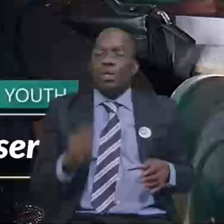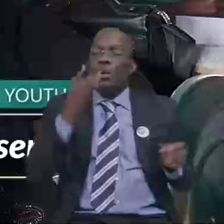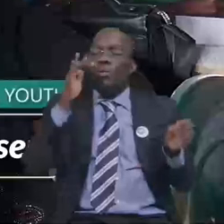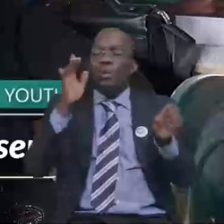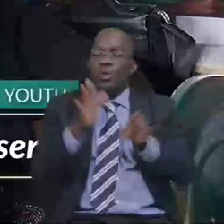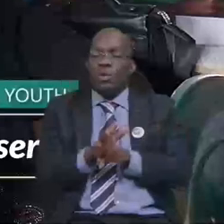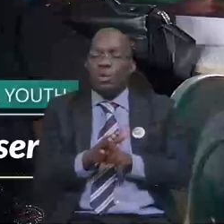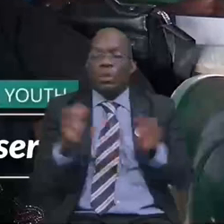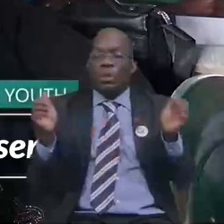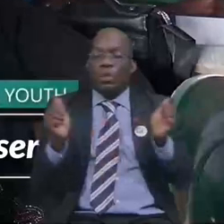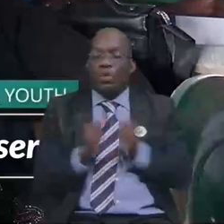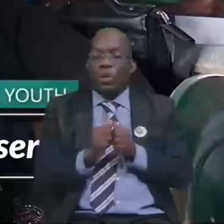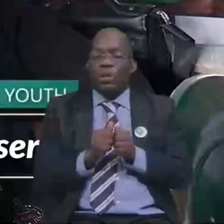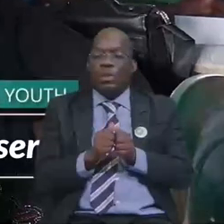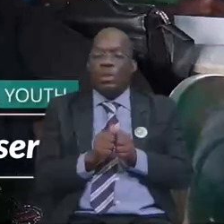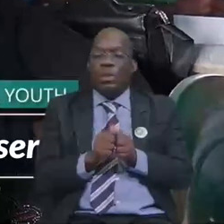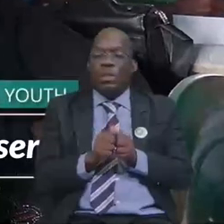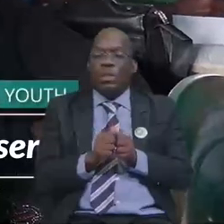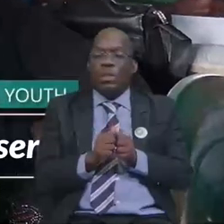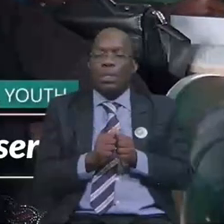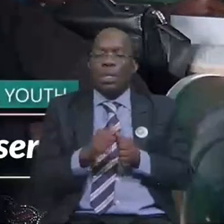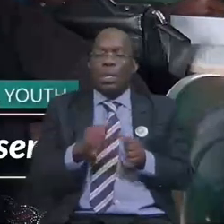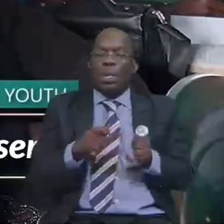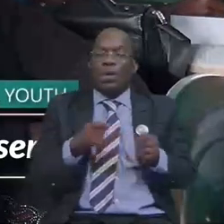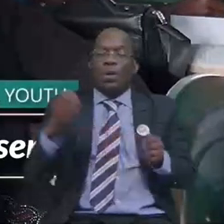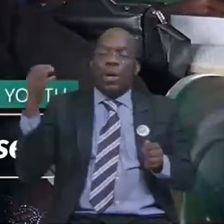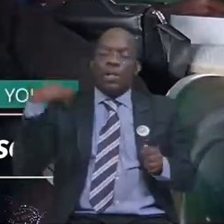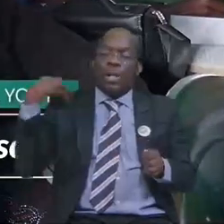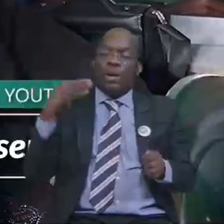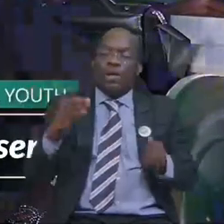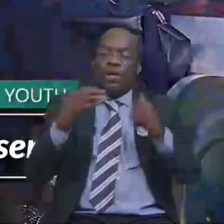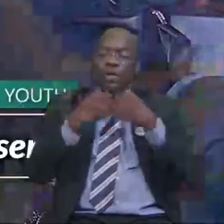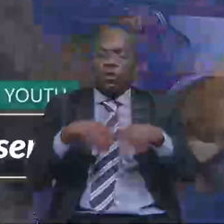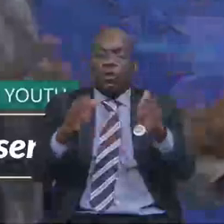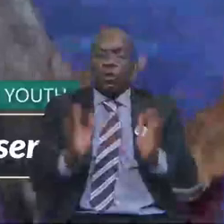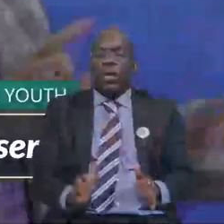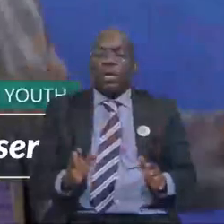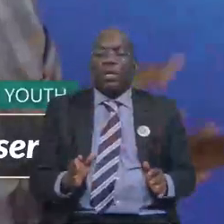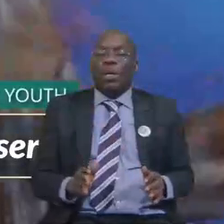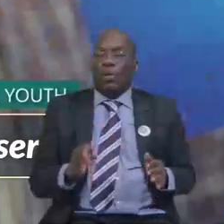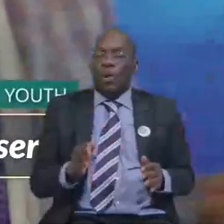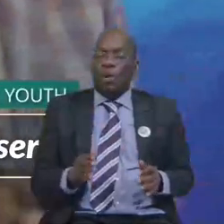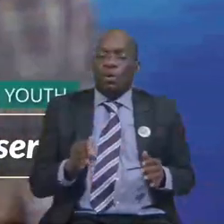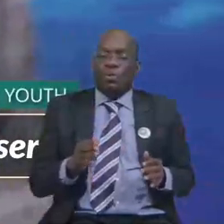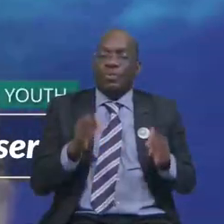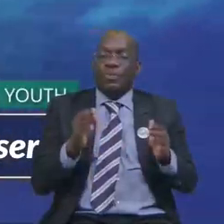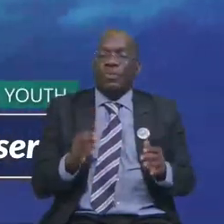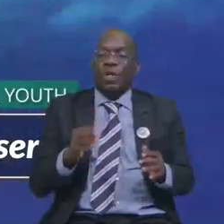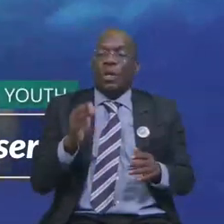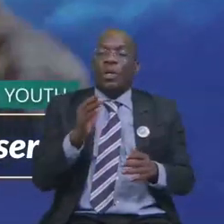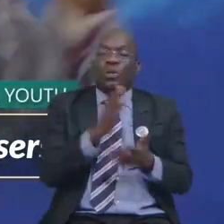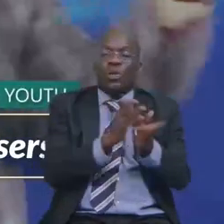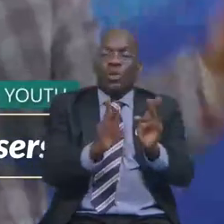perdants il y a des gens qui se font Seigneur ils s'appellent ils ont des noms différents